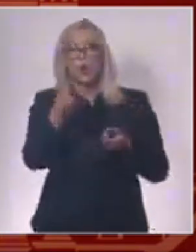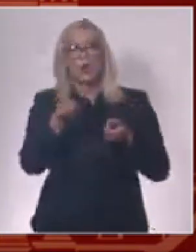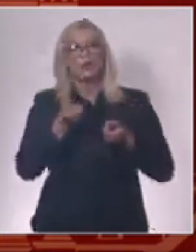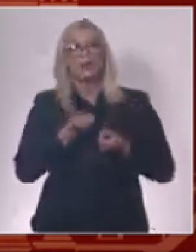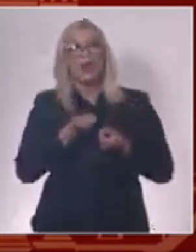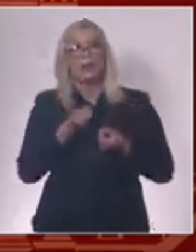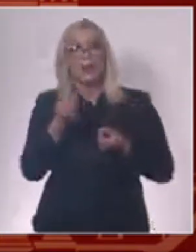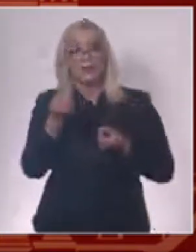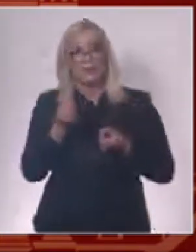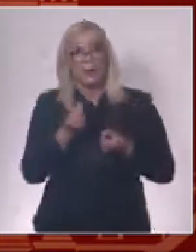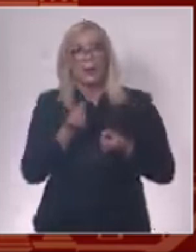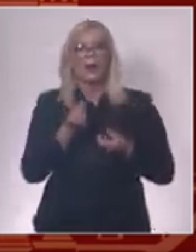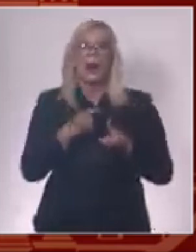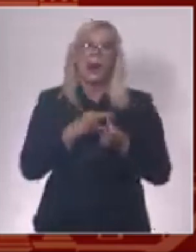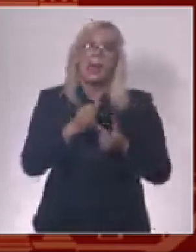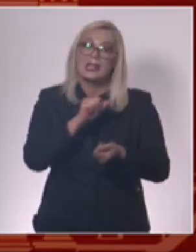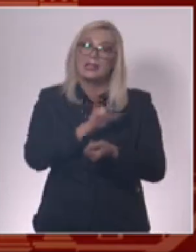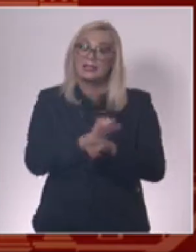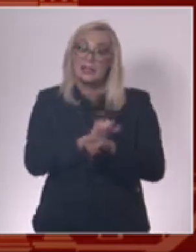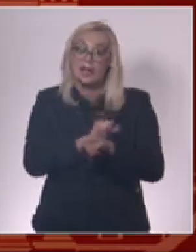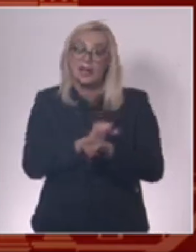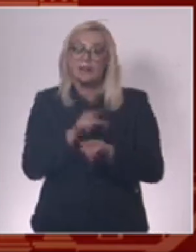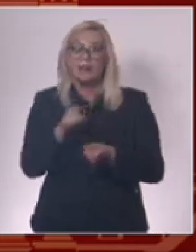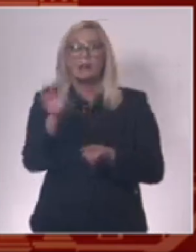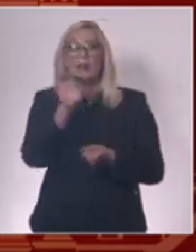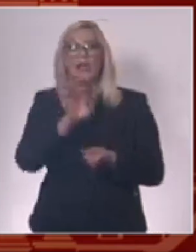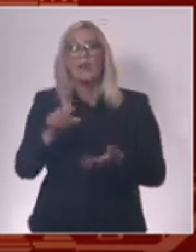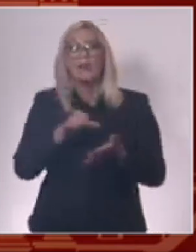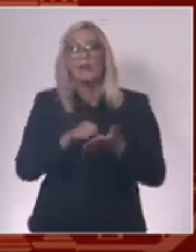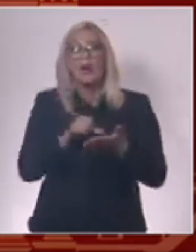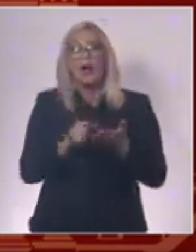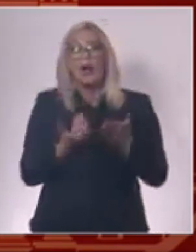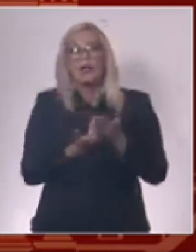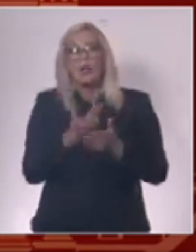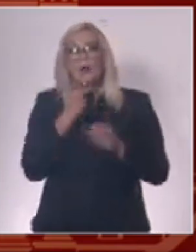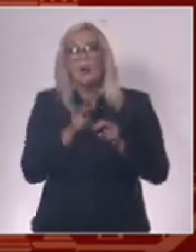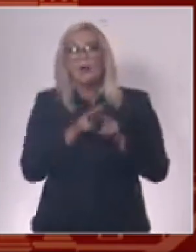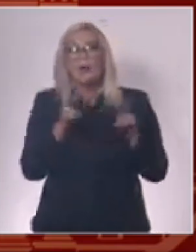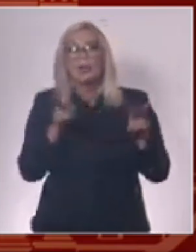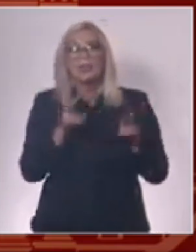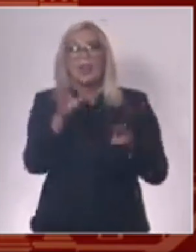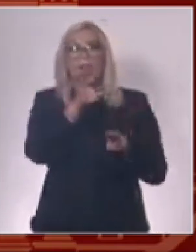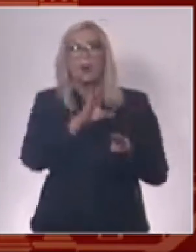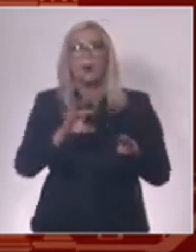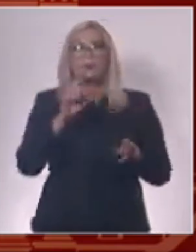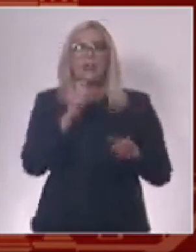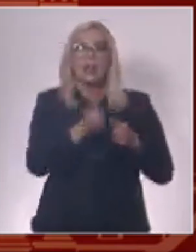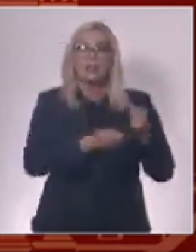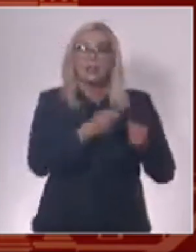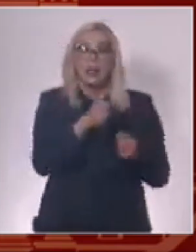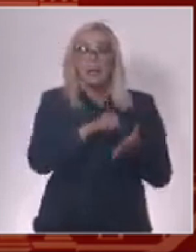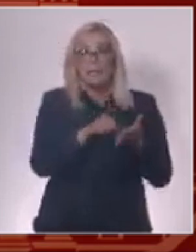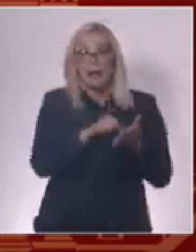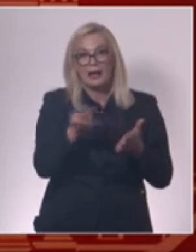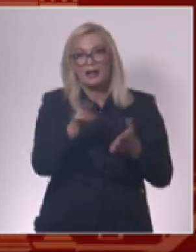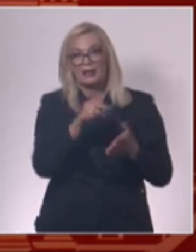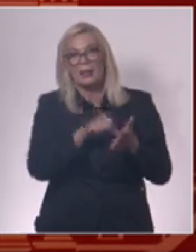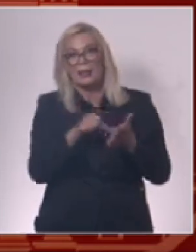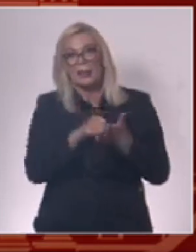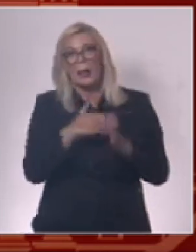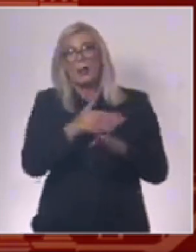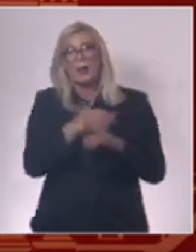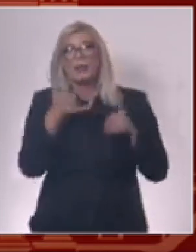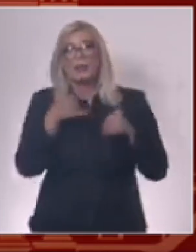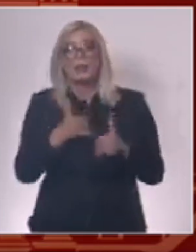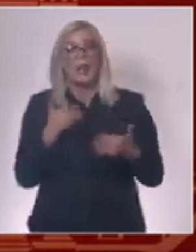грант или заем за овој проект, тоа се Европската банка за обнова развој и Европската инвестициска банка. И мислам дека после денешниот